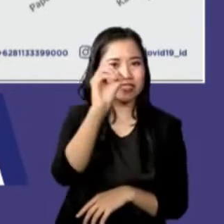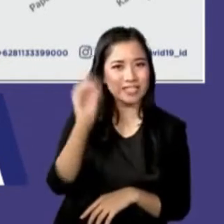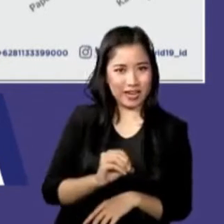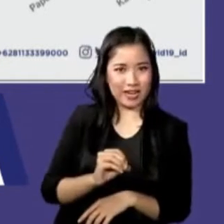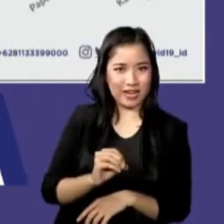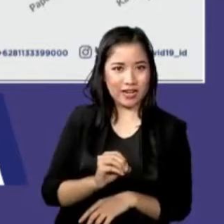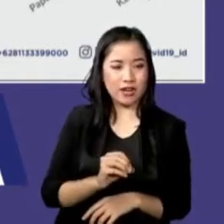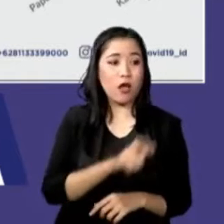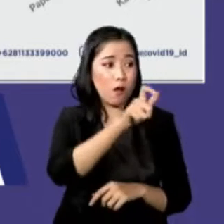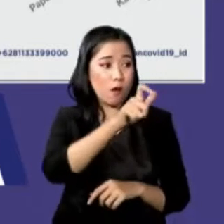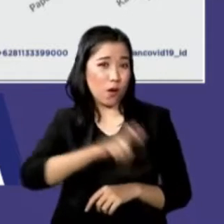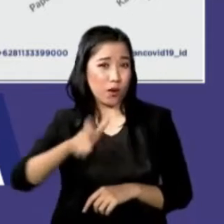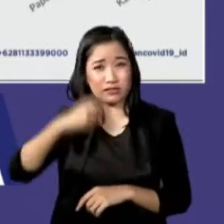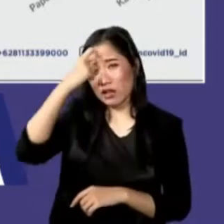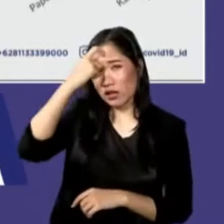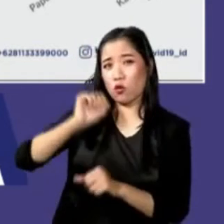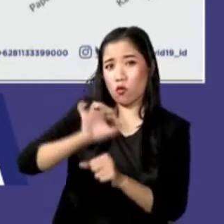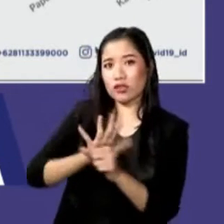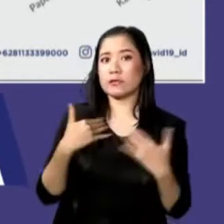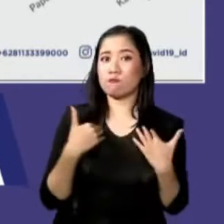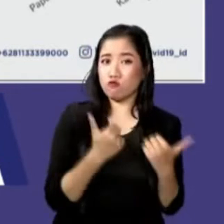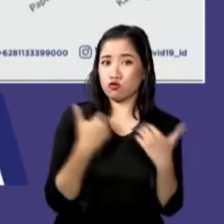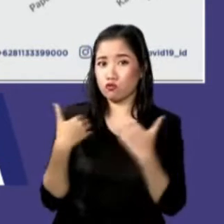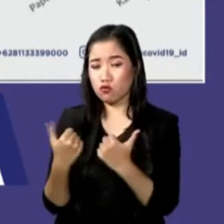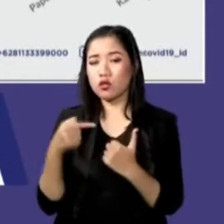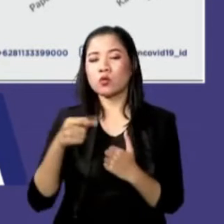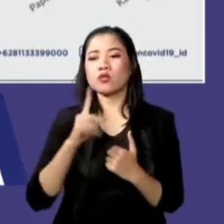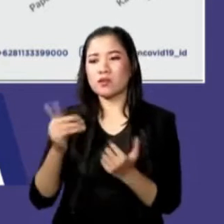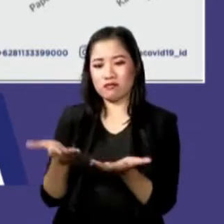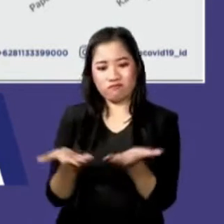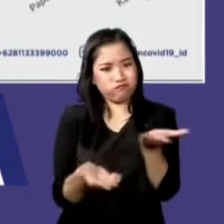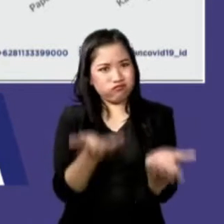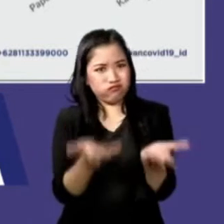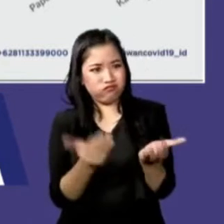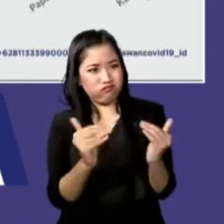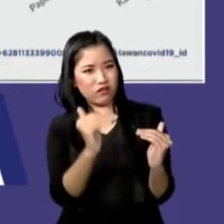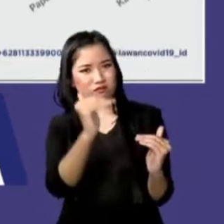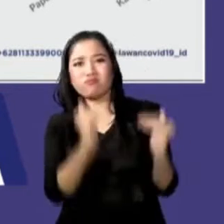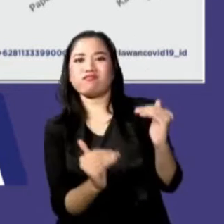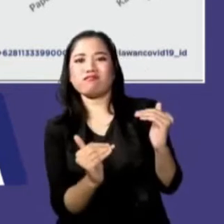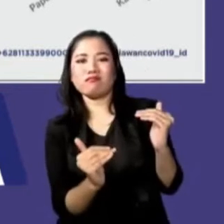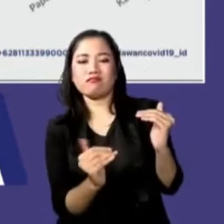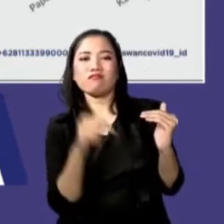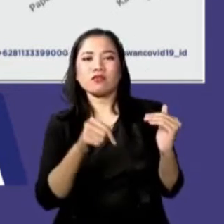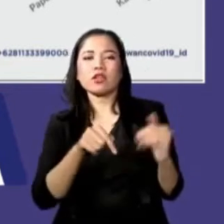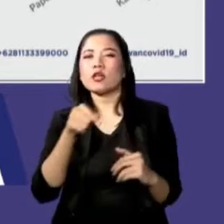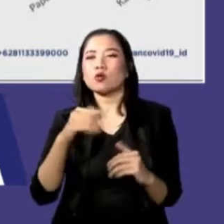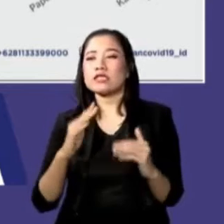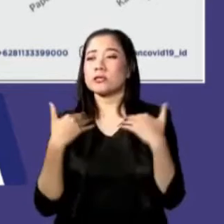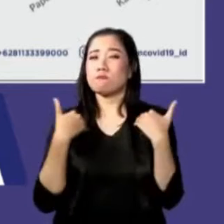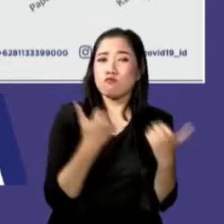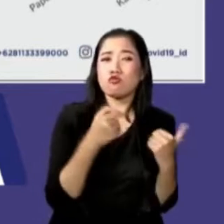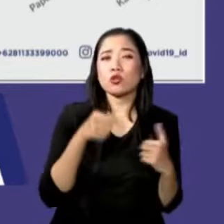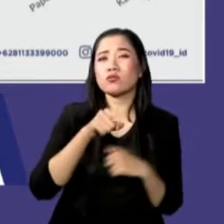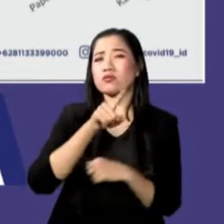angka kenaikan kasus sembuh ini sangatlah tidak sepadan. Kenaikan kasus sembuh hanya 1/3 dari